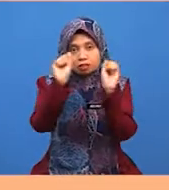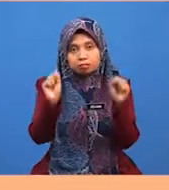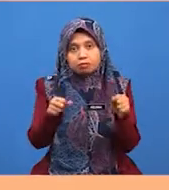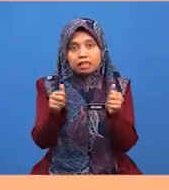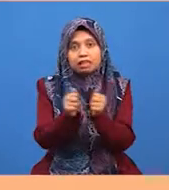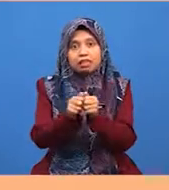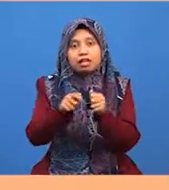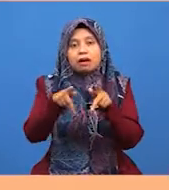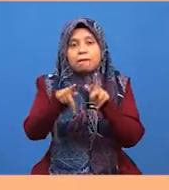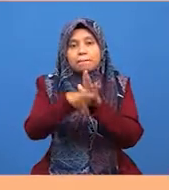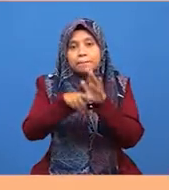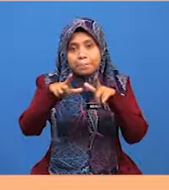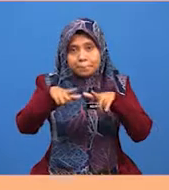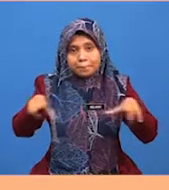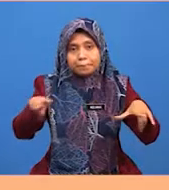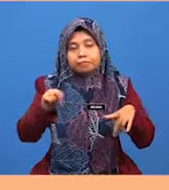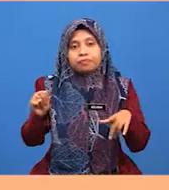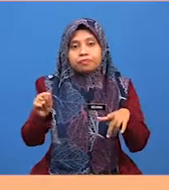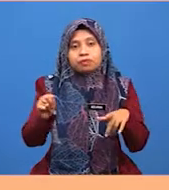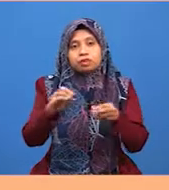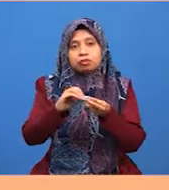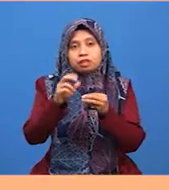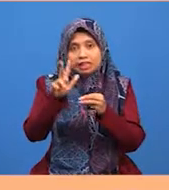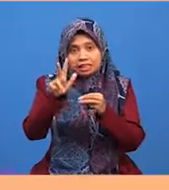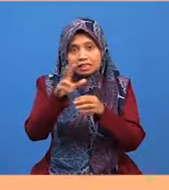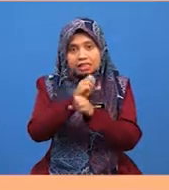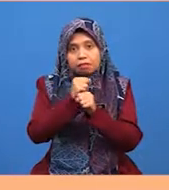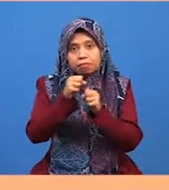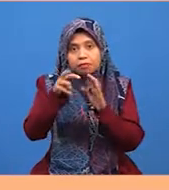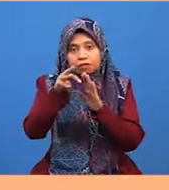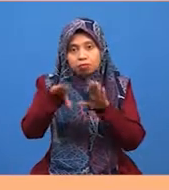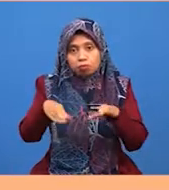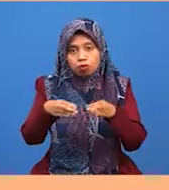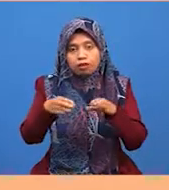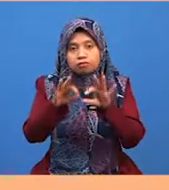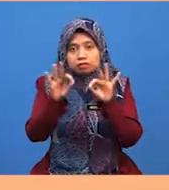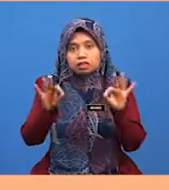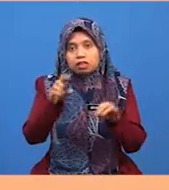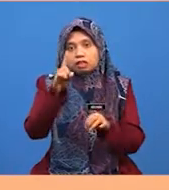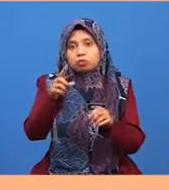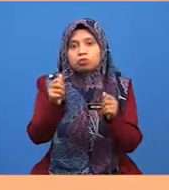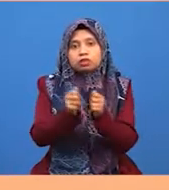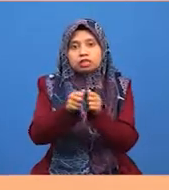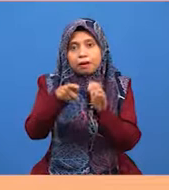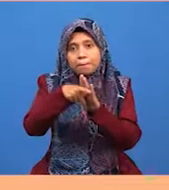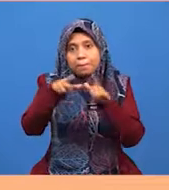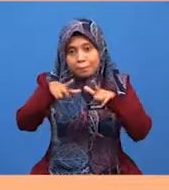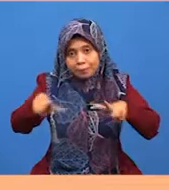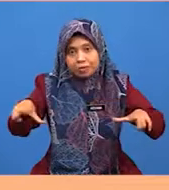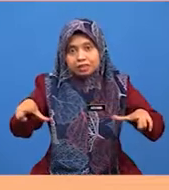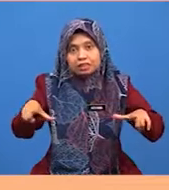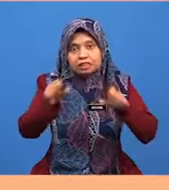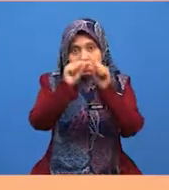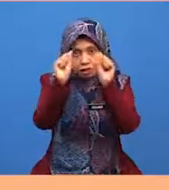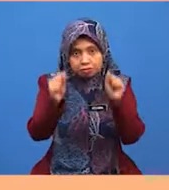perluasan. Yang ketiga, dapat membina ayat tunggal dengan perluasan subjek dengan